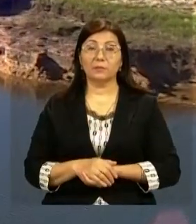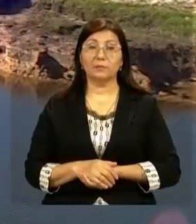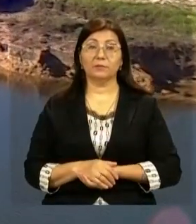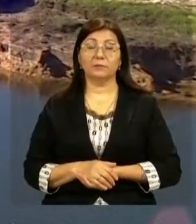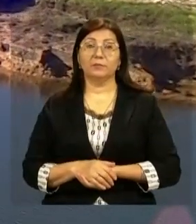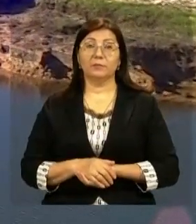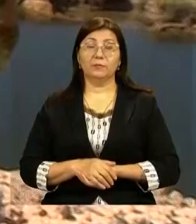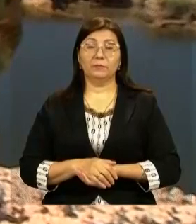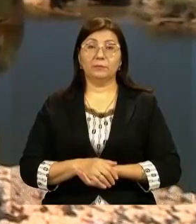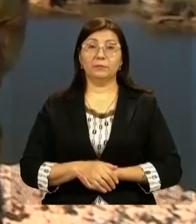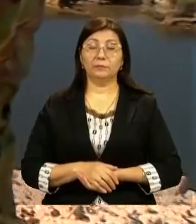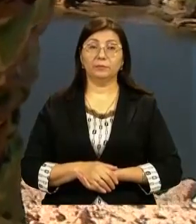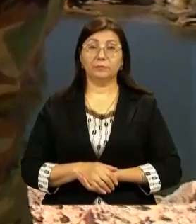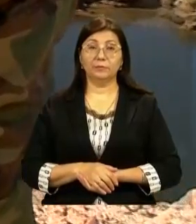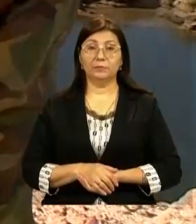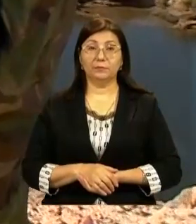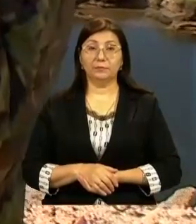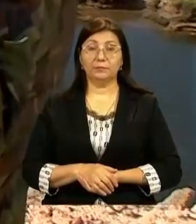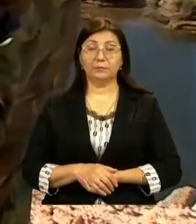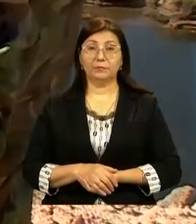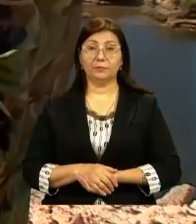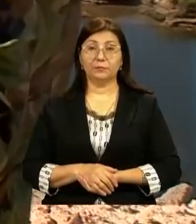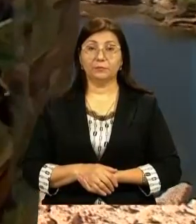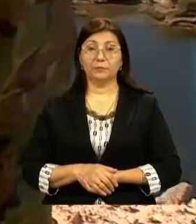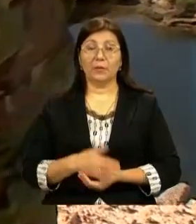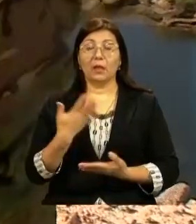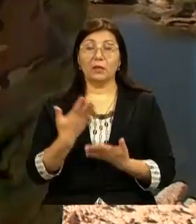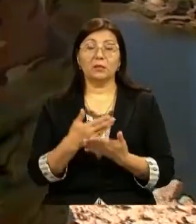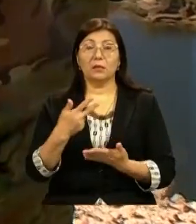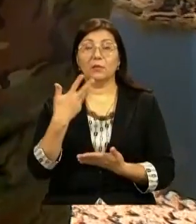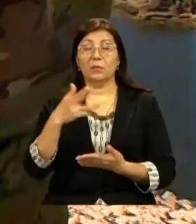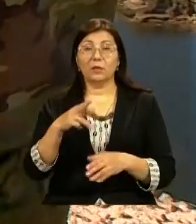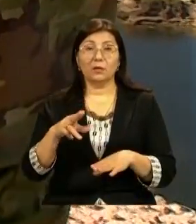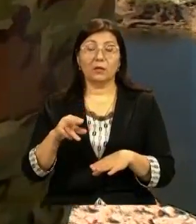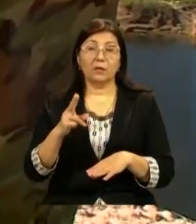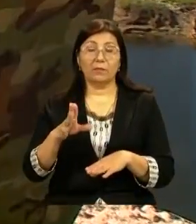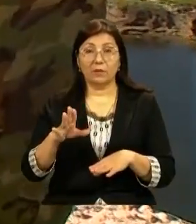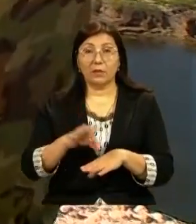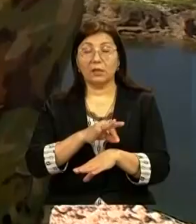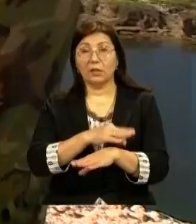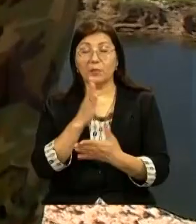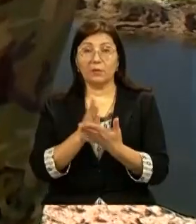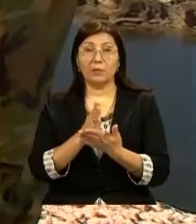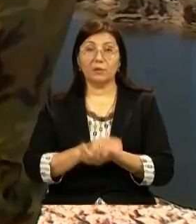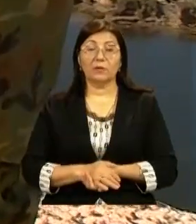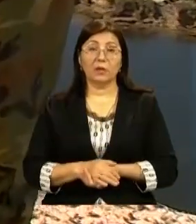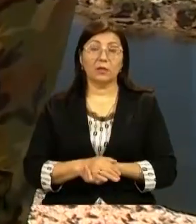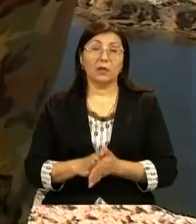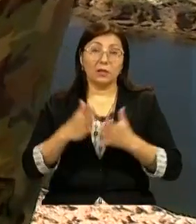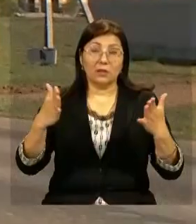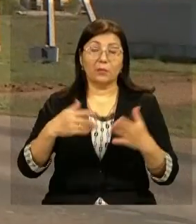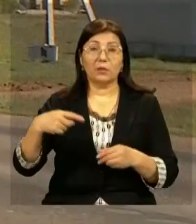И пищевки стоит, чтобы пропустить горизонт всего лишь 3-5 квадратных километров. Вот здесь же собирают в тысячу раз больше. Из России идет,